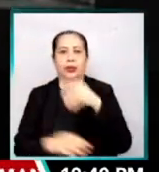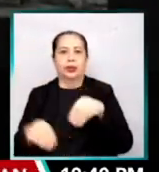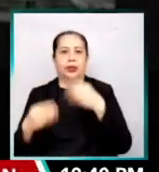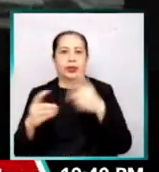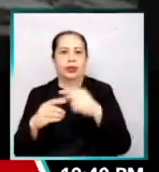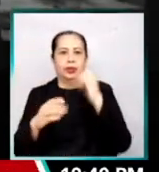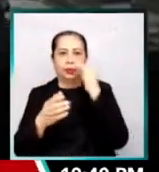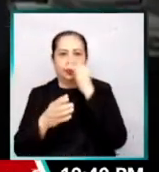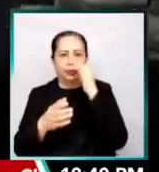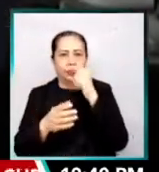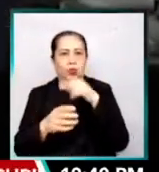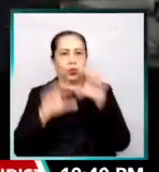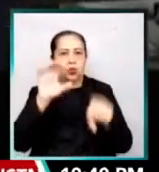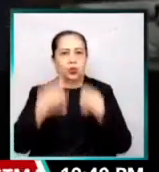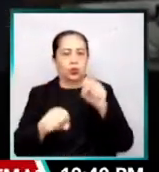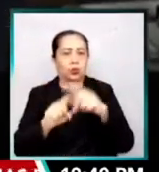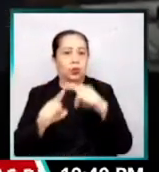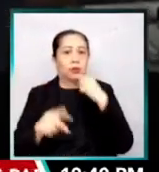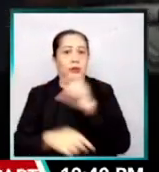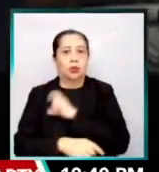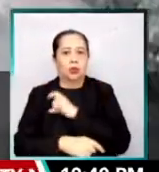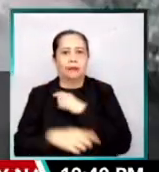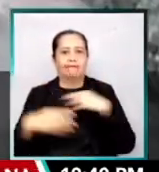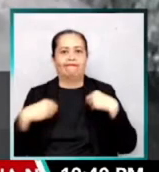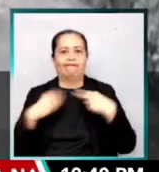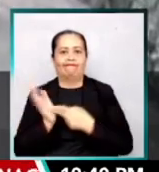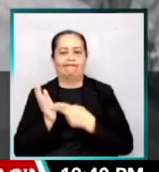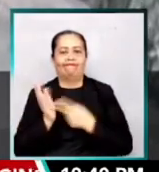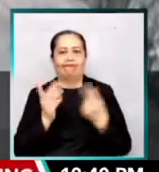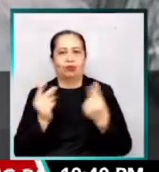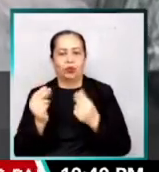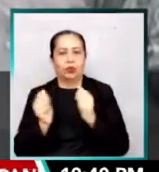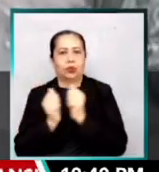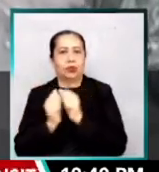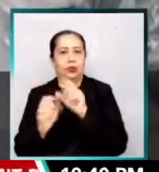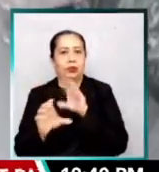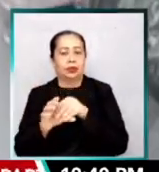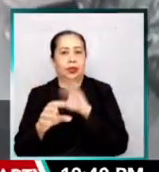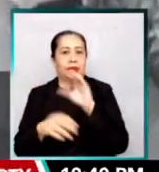mga nahuli pero ayon sa pulisya, inamin nila ang ginawa. Kabilang sa mga kasong